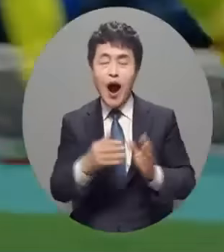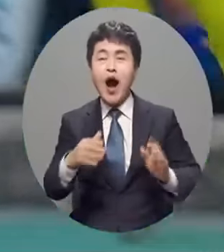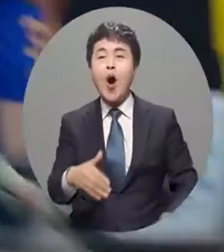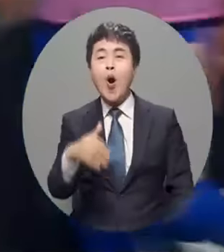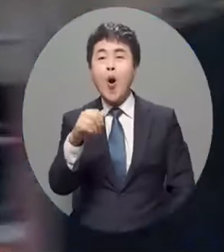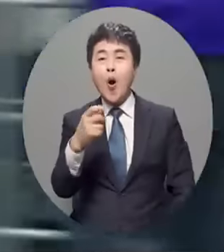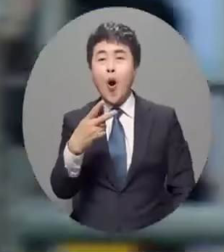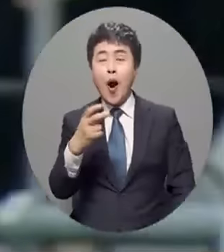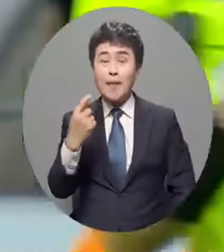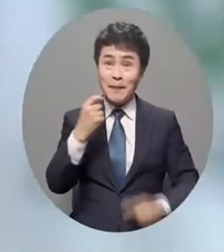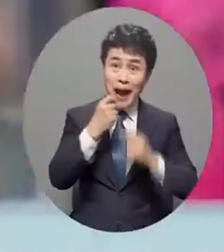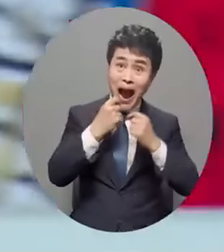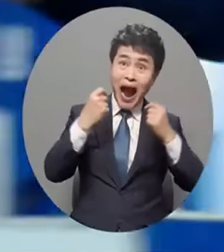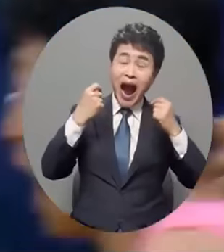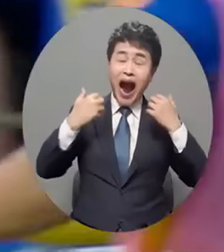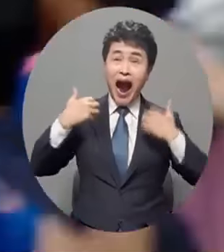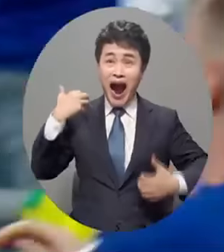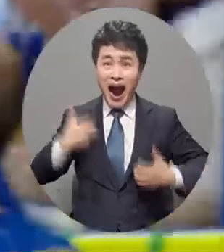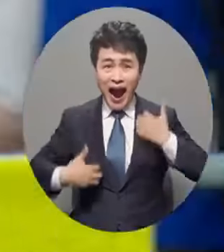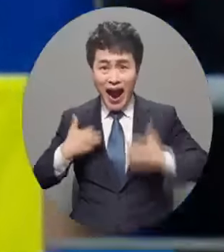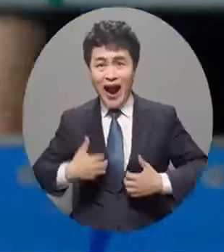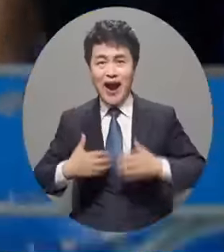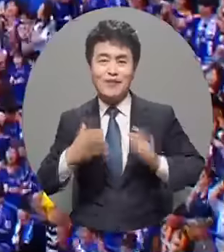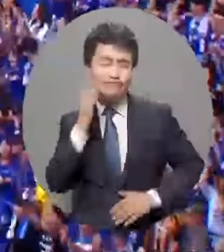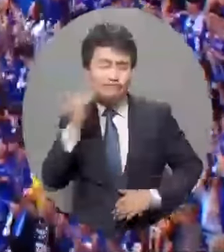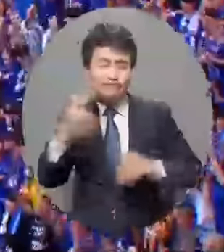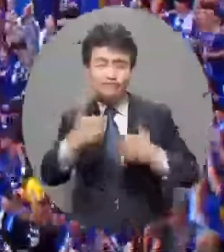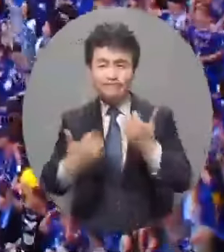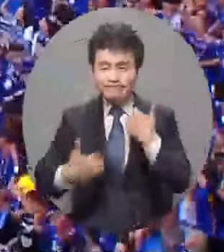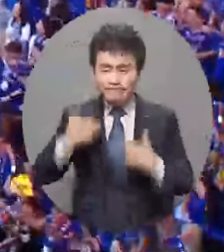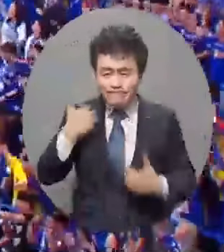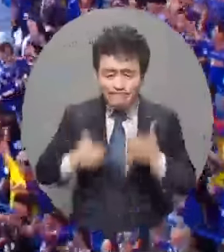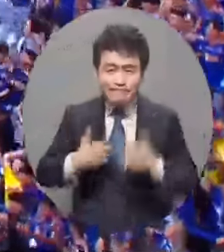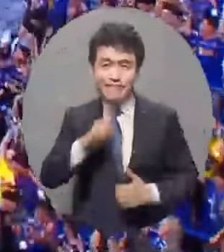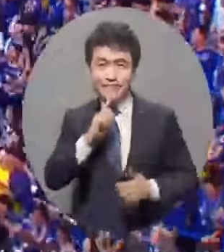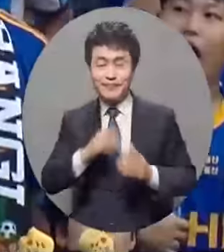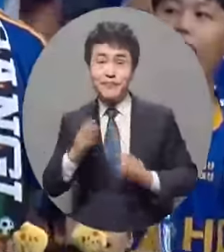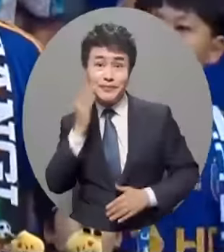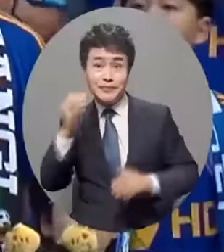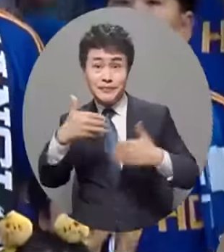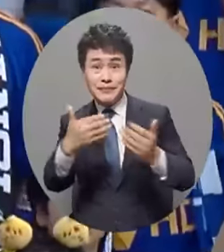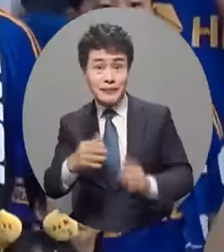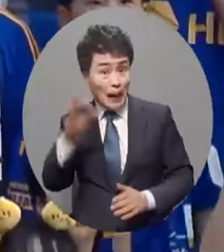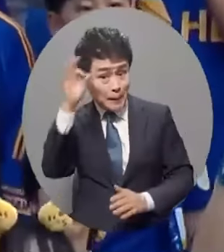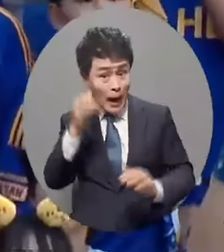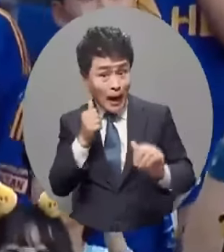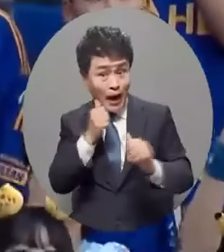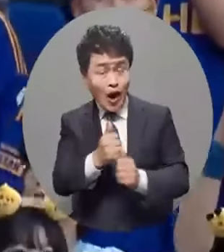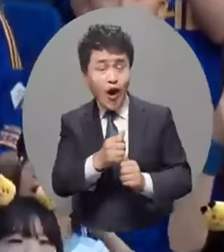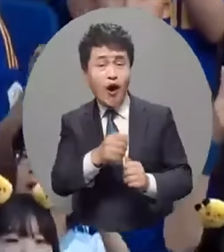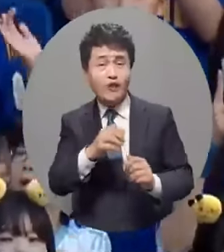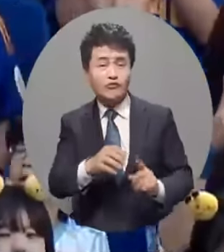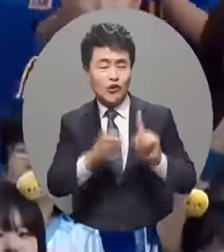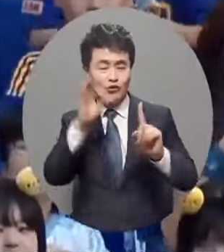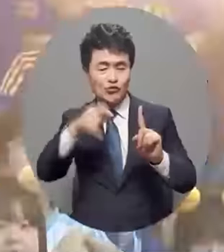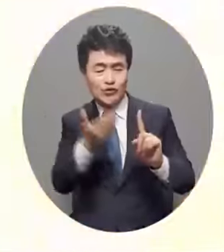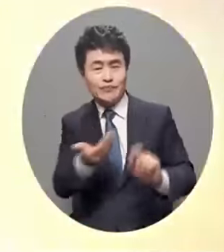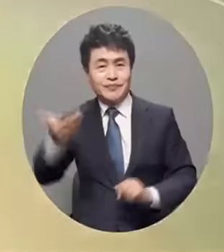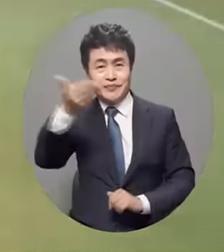환하게 웃으면서 정말 좋아하네요. 울산 팬들도 신이 날 수밖에 없죠. 울산이 포항을 제치고 일단 선두로